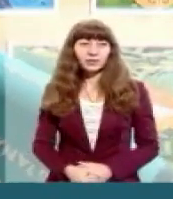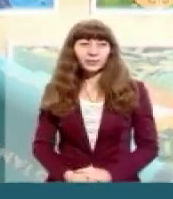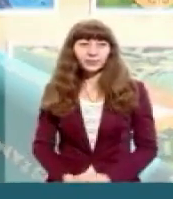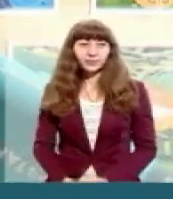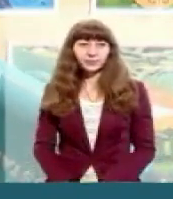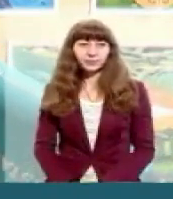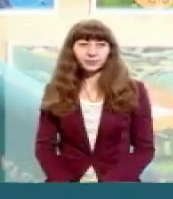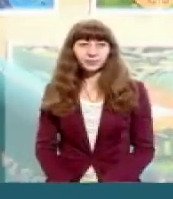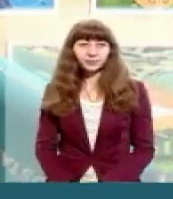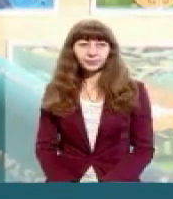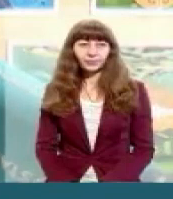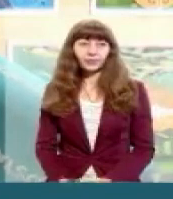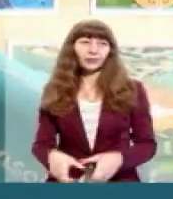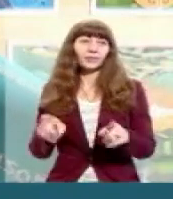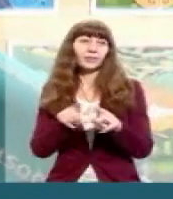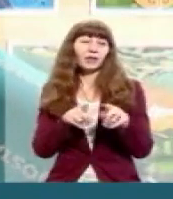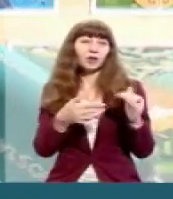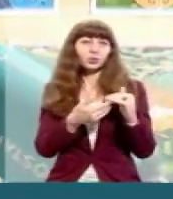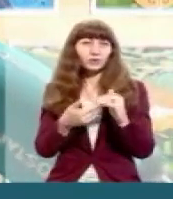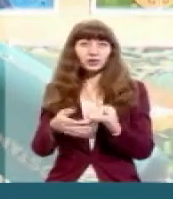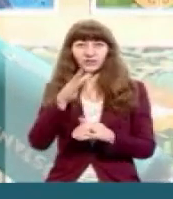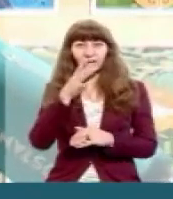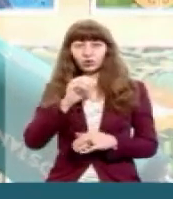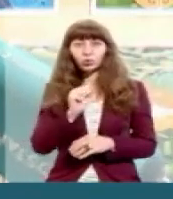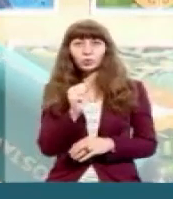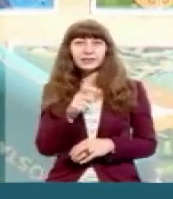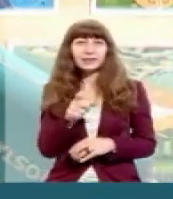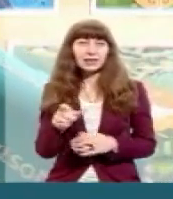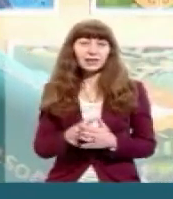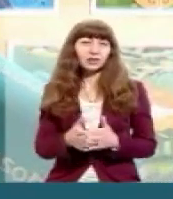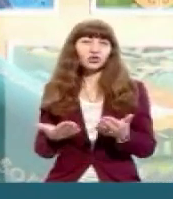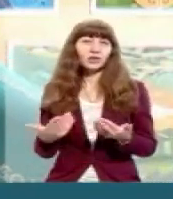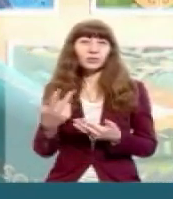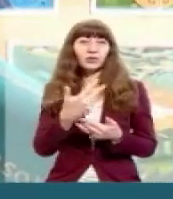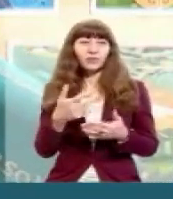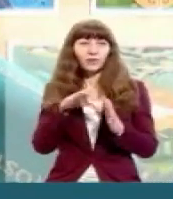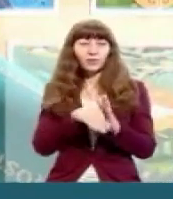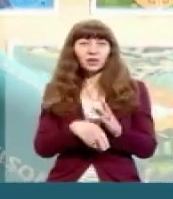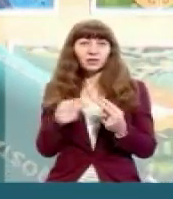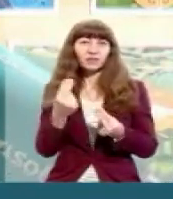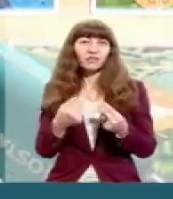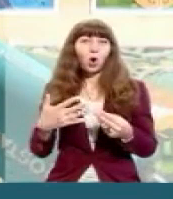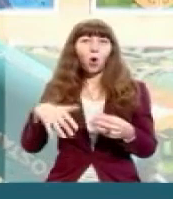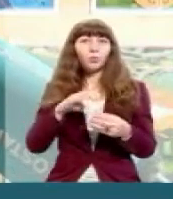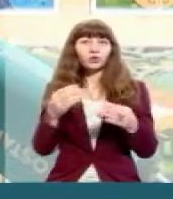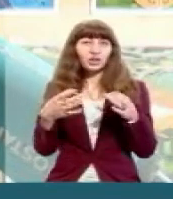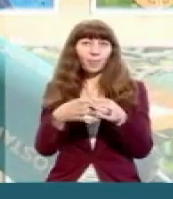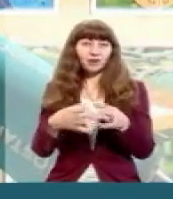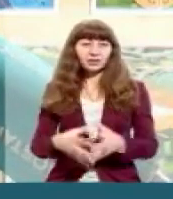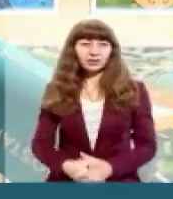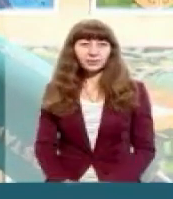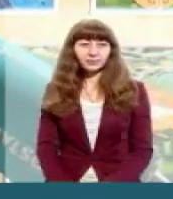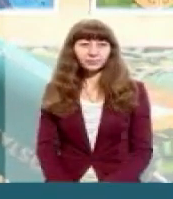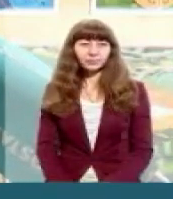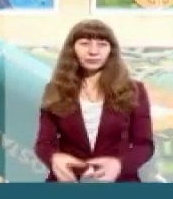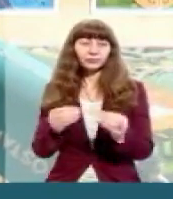да спортқа тарттым. Қазір үшеуміз бірге бір командада ойнаймыз. 10-ші сыныпта 115-ші мектепте ұйымдастырылған жарыста жүлделі бірінші орынға